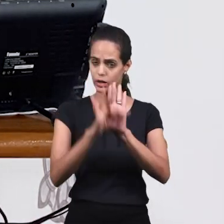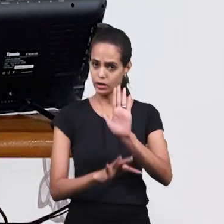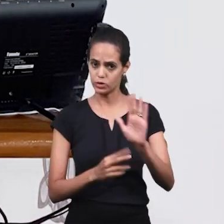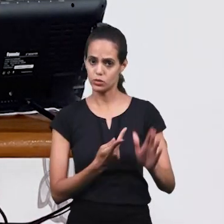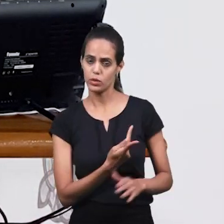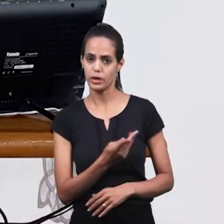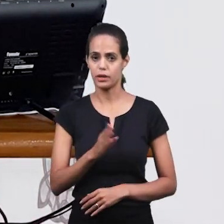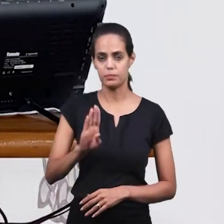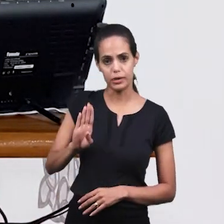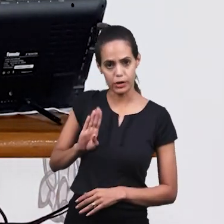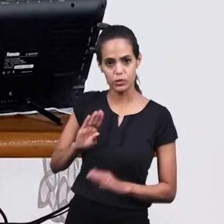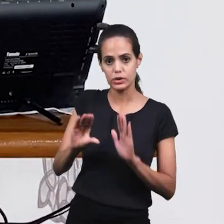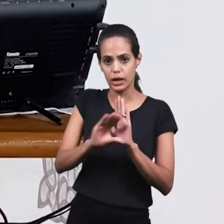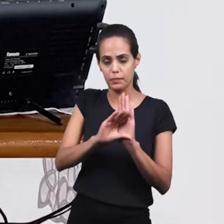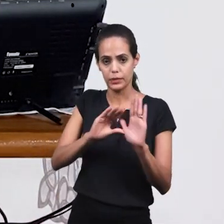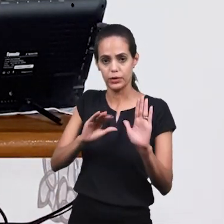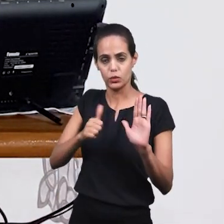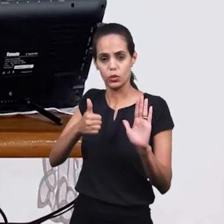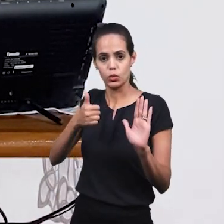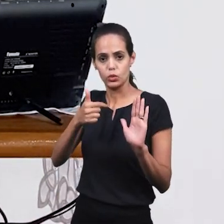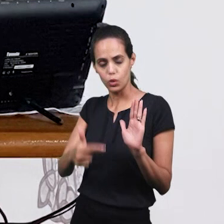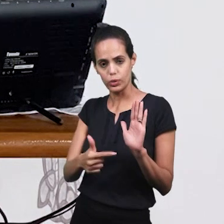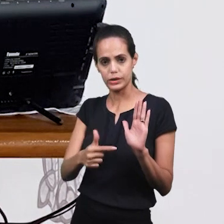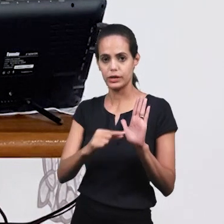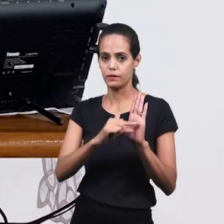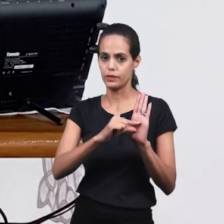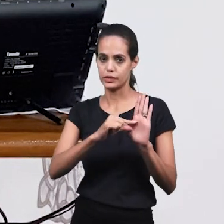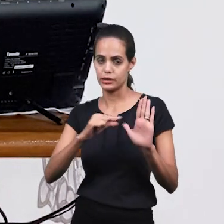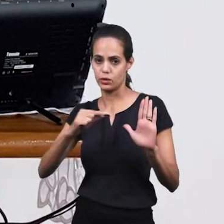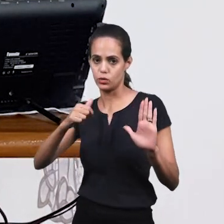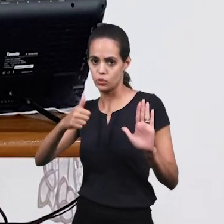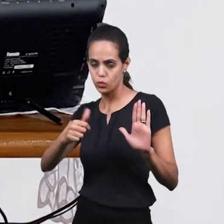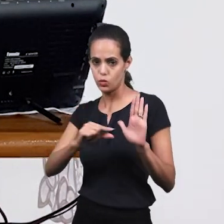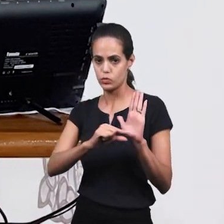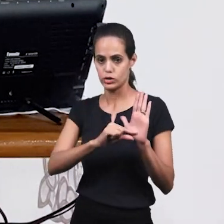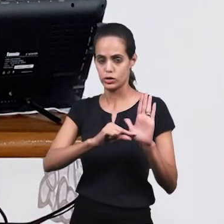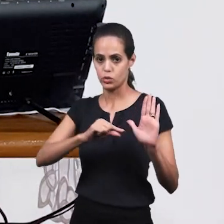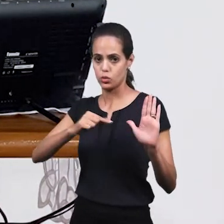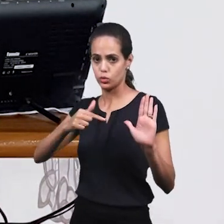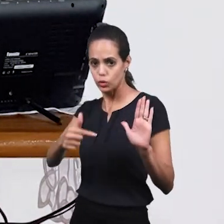au chapitre 12, une partie du verset 1 et 2 qui dit